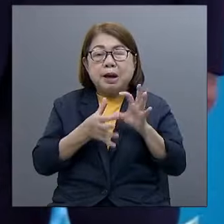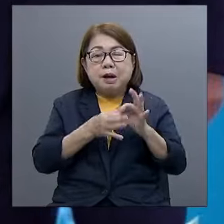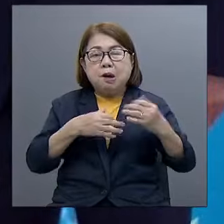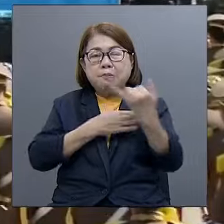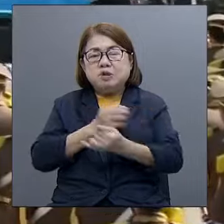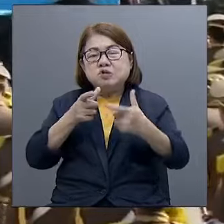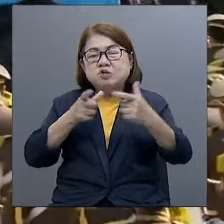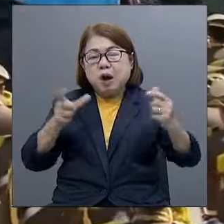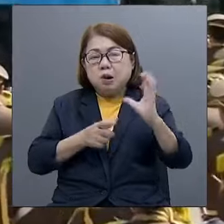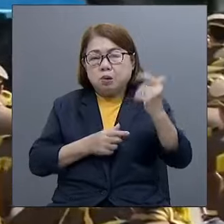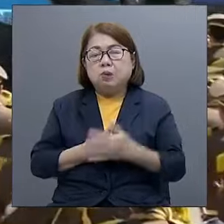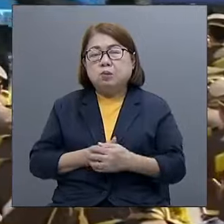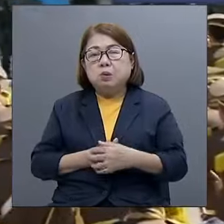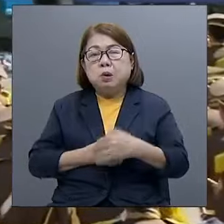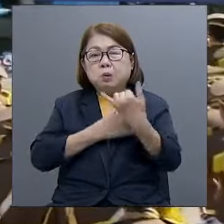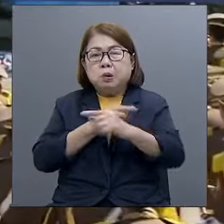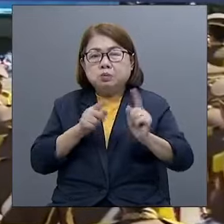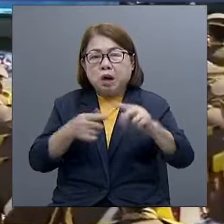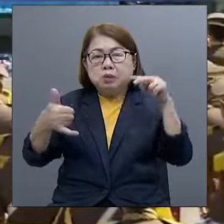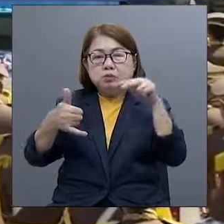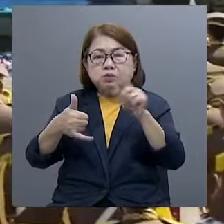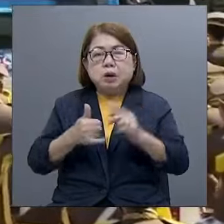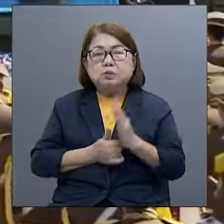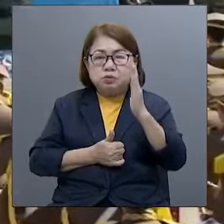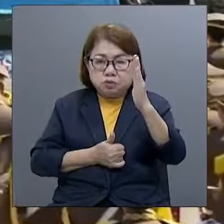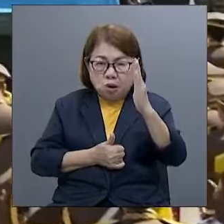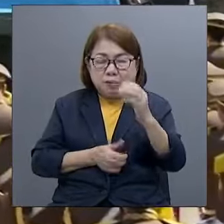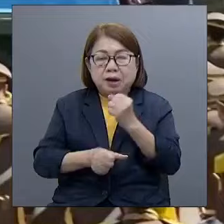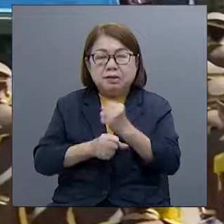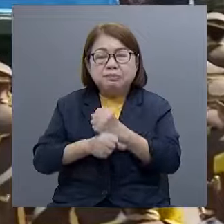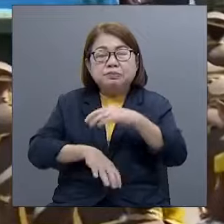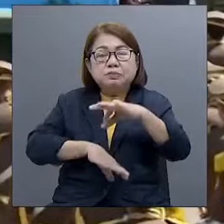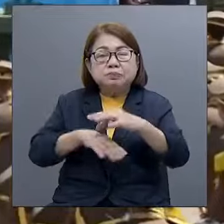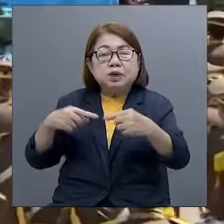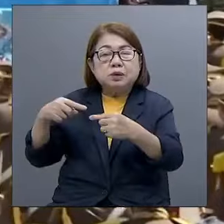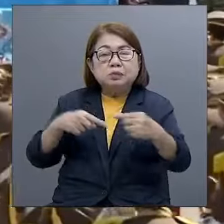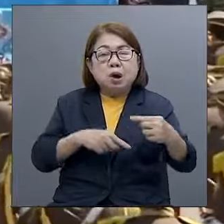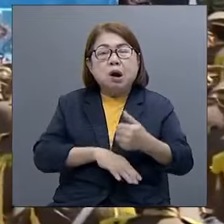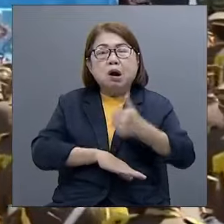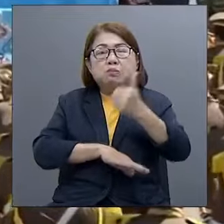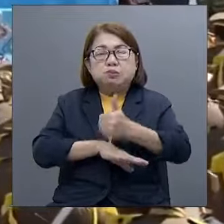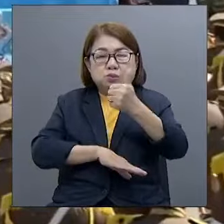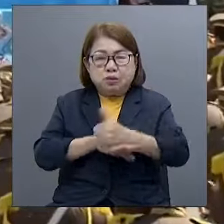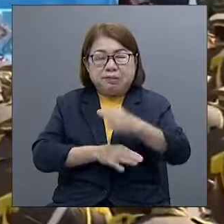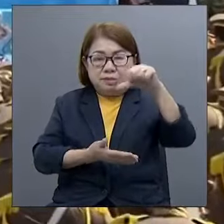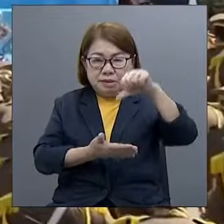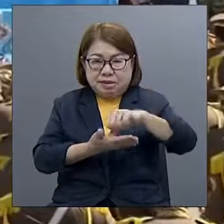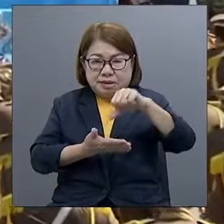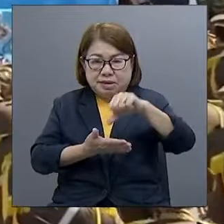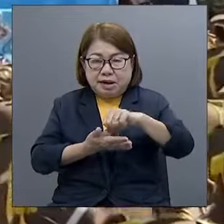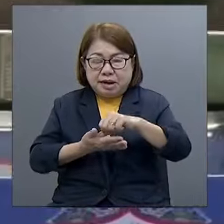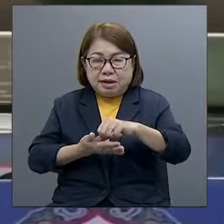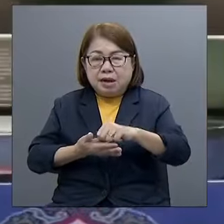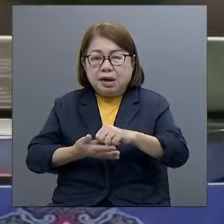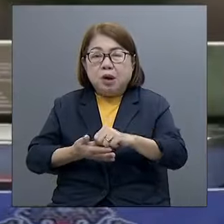ตามองในฐานะบุคคลที่อาจจะขึ้นมารับไม้ต่อดำรงตำแหน่งผู้นำสูงสุดของอิหร่านต่อจากคาเมเนอีวัย85